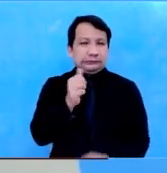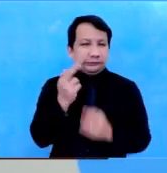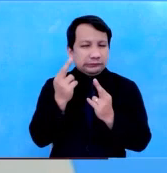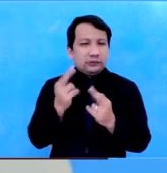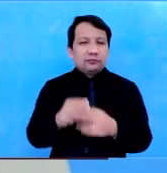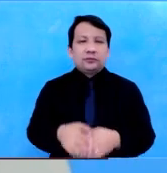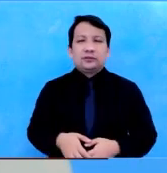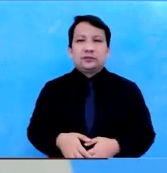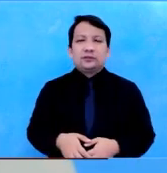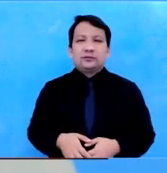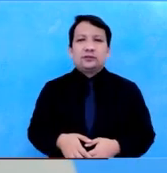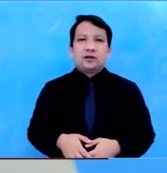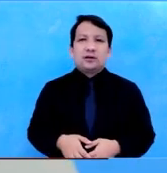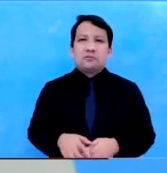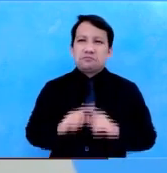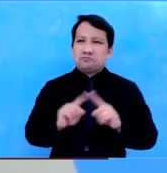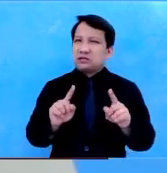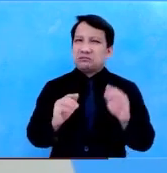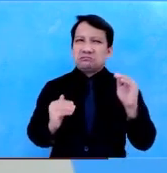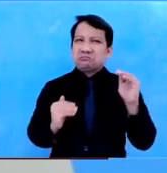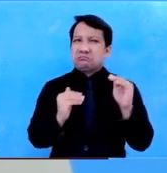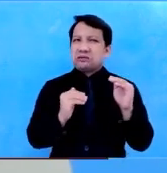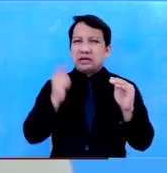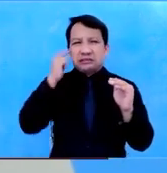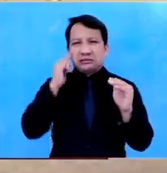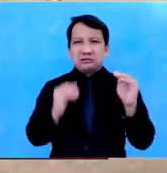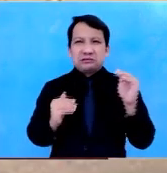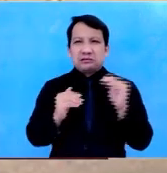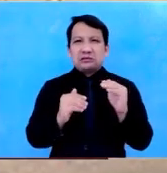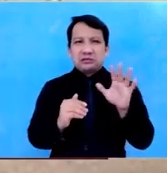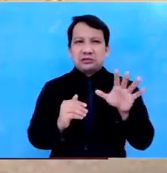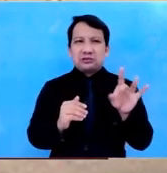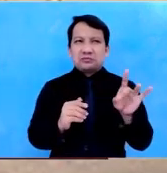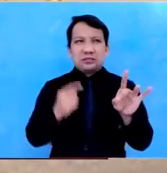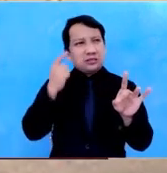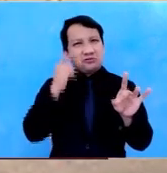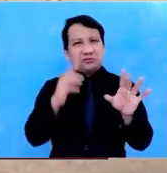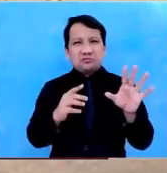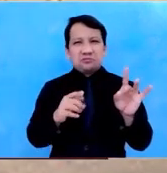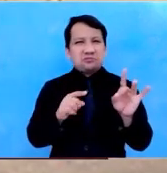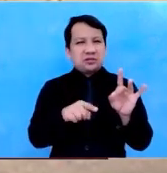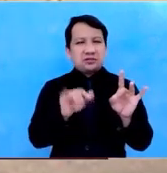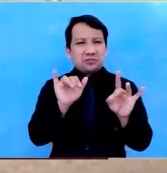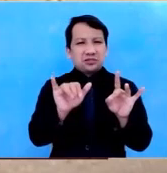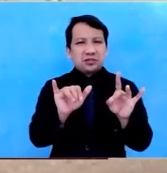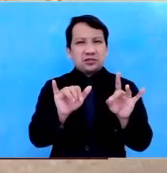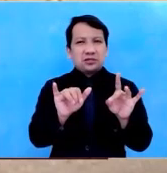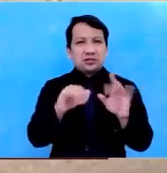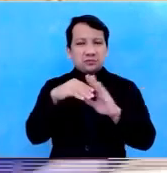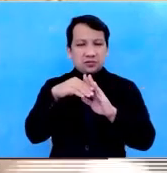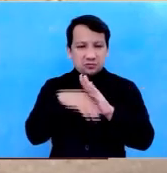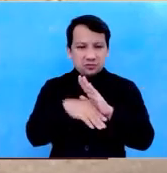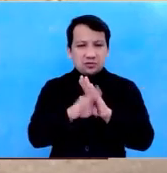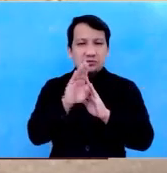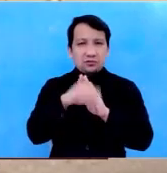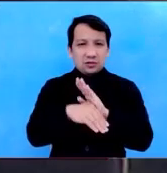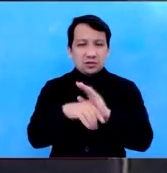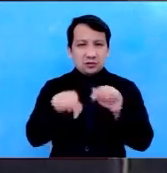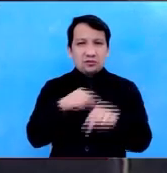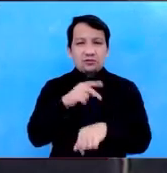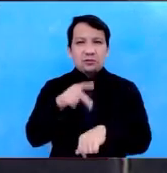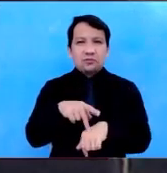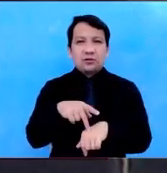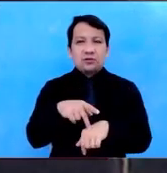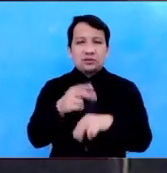sa palagay ko, hindi ito mananatili sa 58. Para rin pahupain ang inflation sa ating bansa, nagtaas